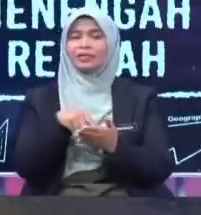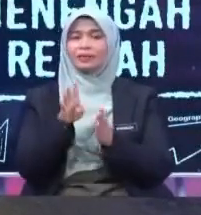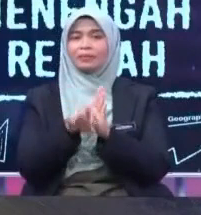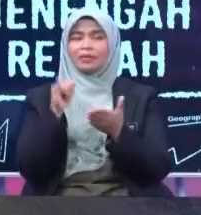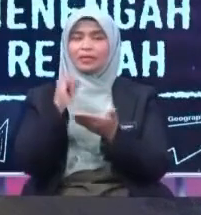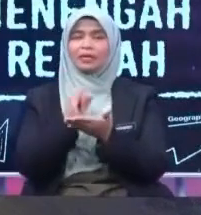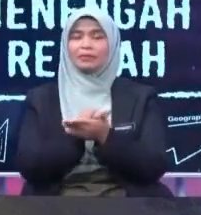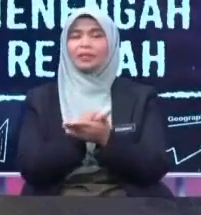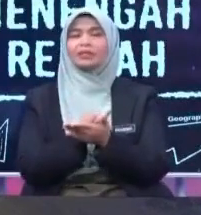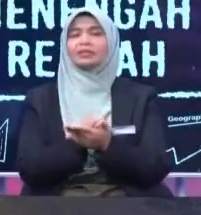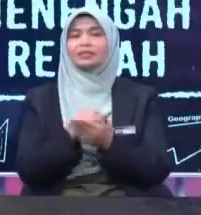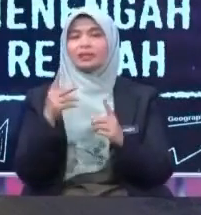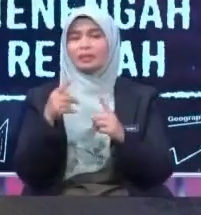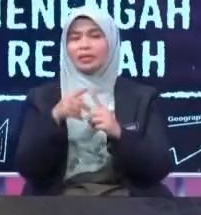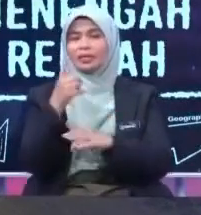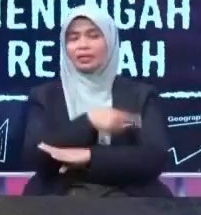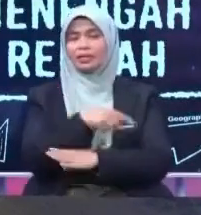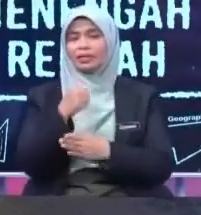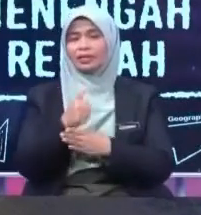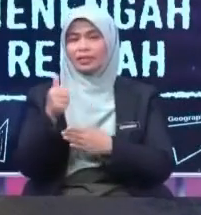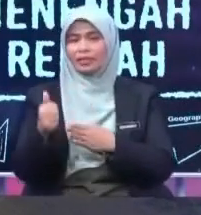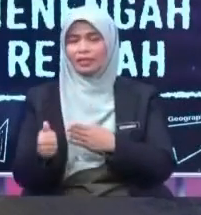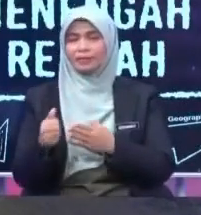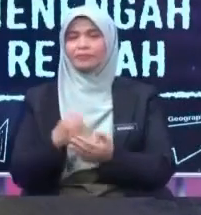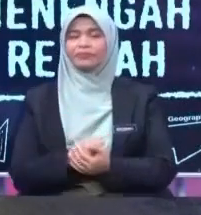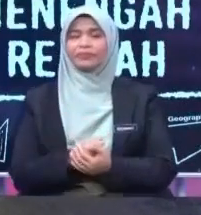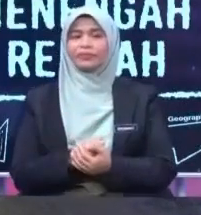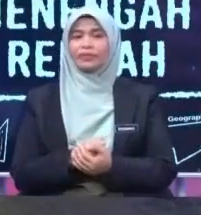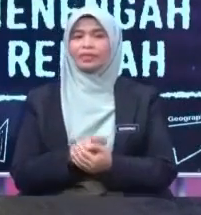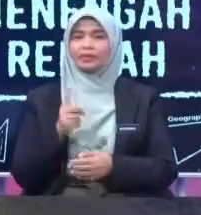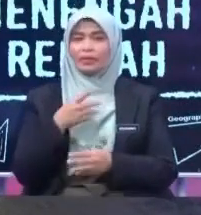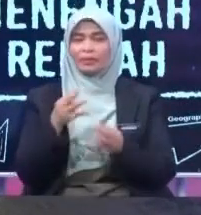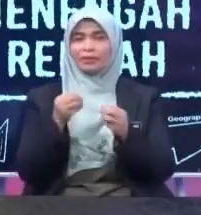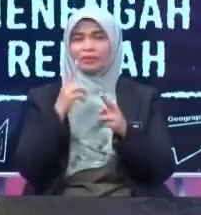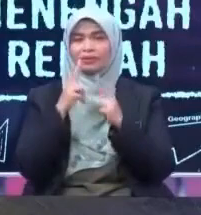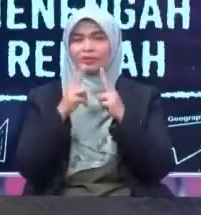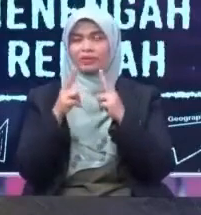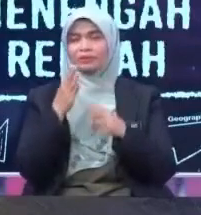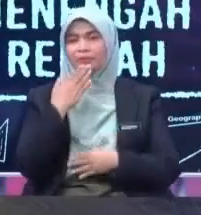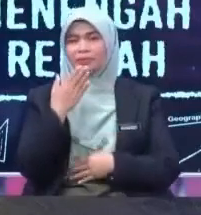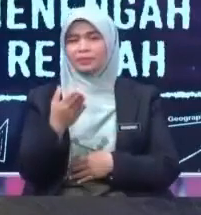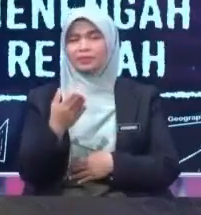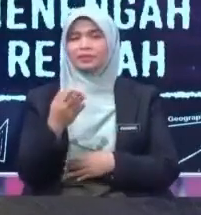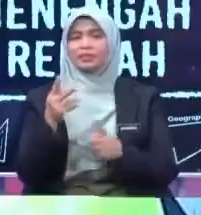memberikan kesan dalam kehidupan murid-murid kita pada hari ini. Dan kita nak ucapkan jutaan terima kasih